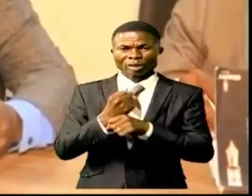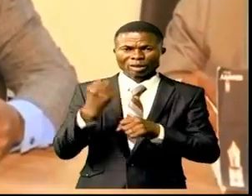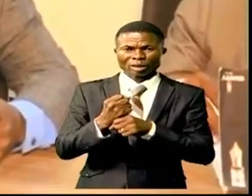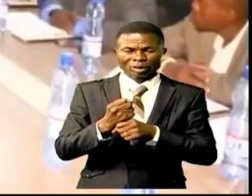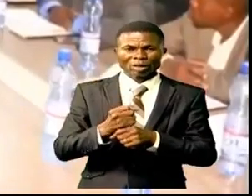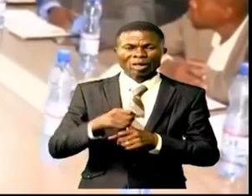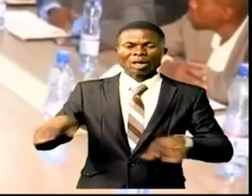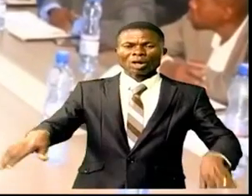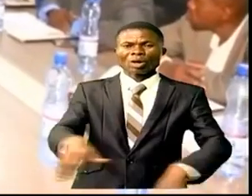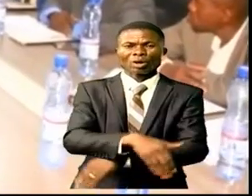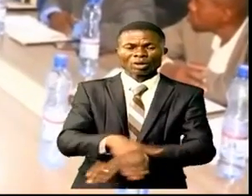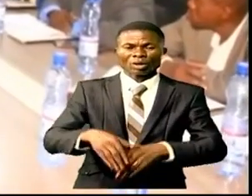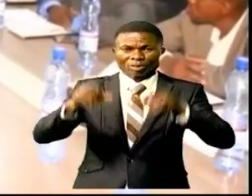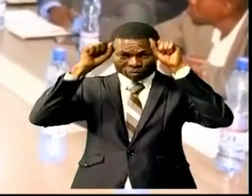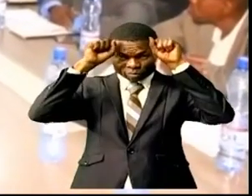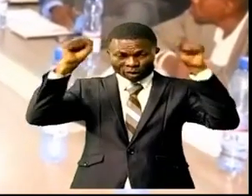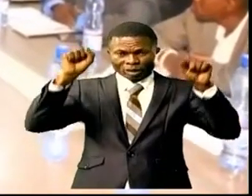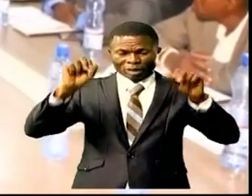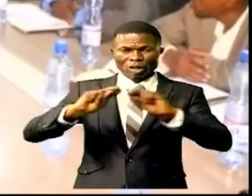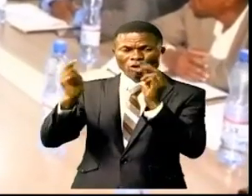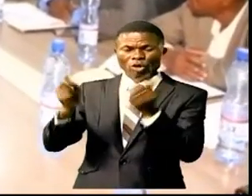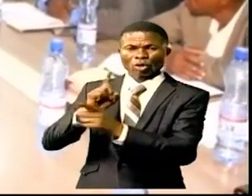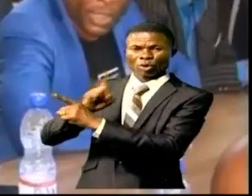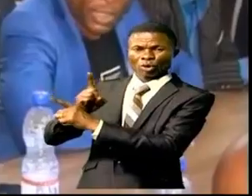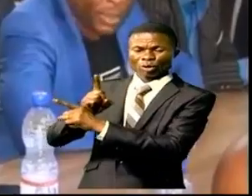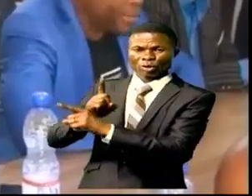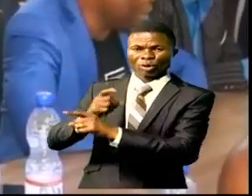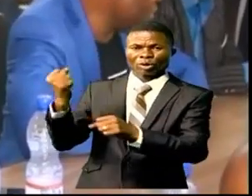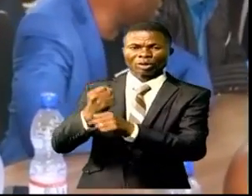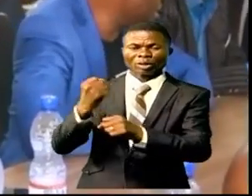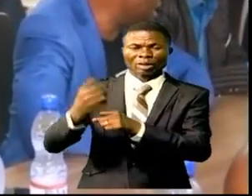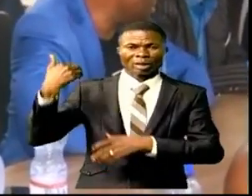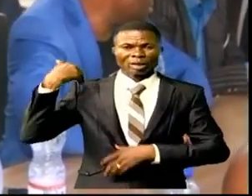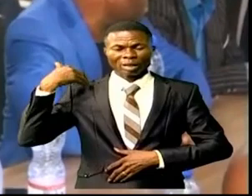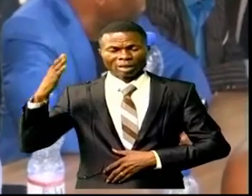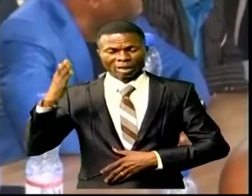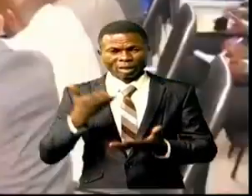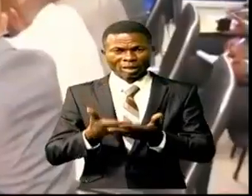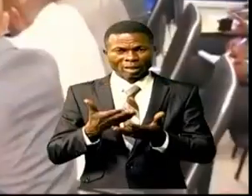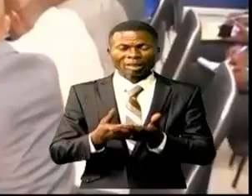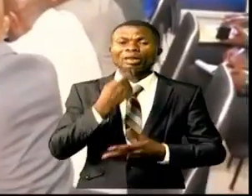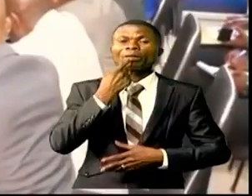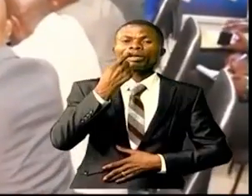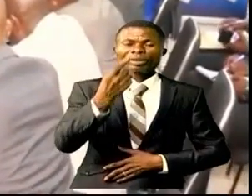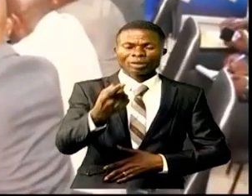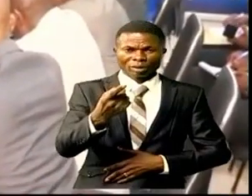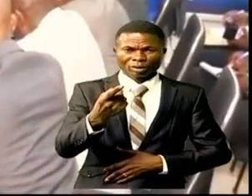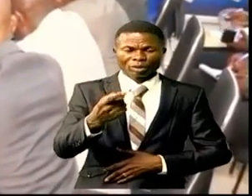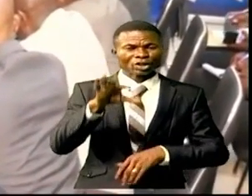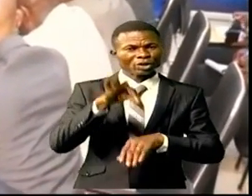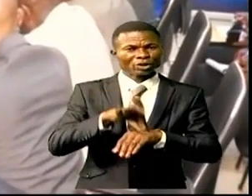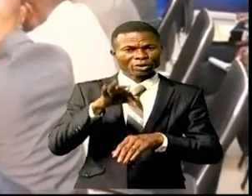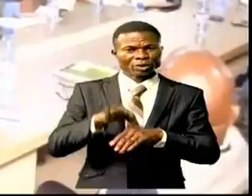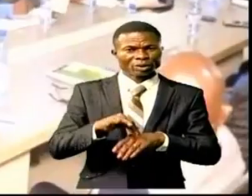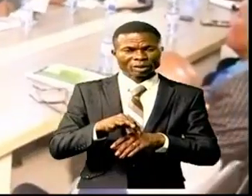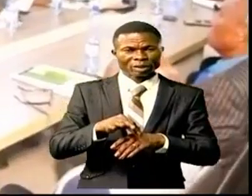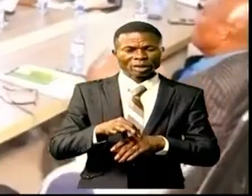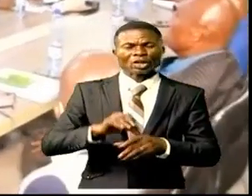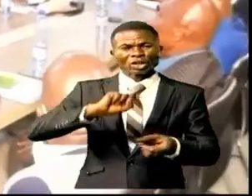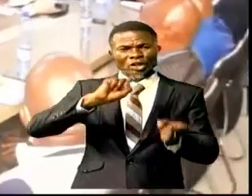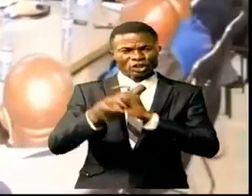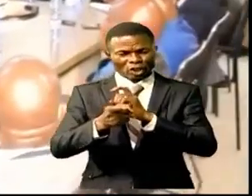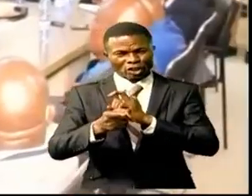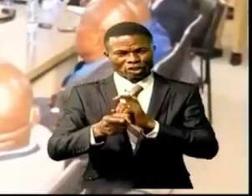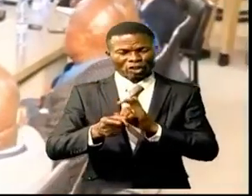affaires foncières, le président de l'intersyndicale de la fonction publique, Fidèle Kiangi, déclare que c'est une occasion pour remettre la pendule